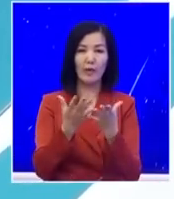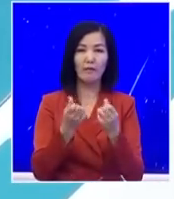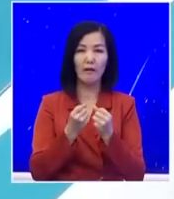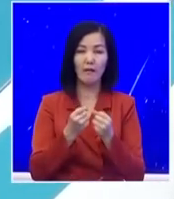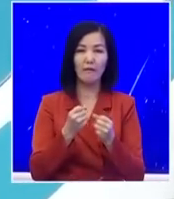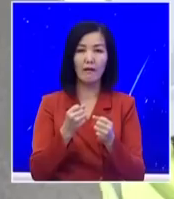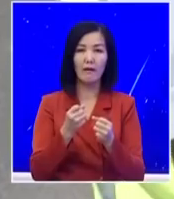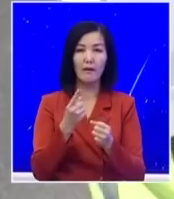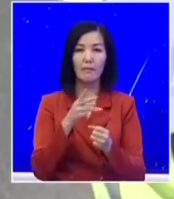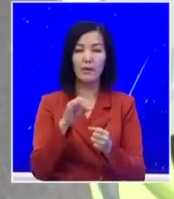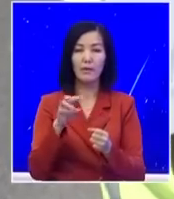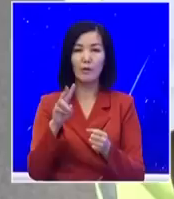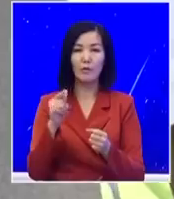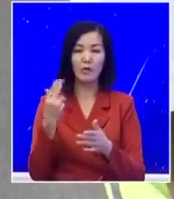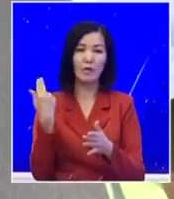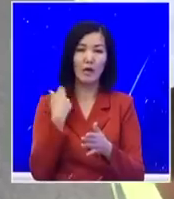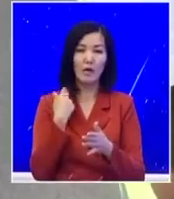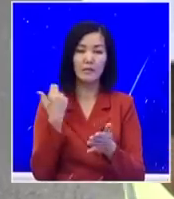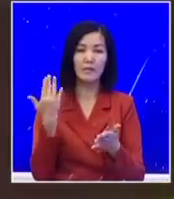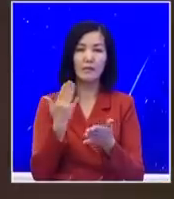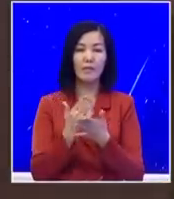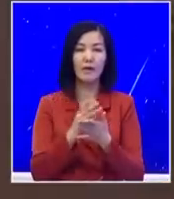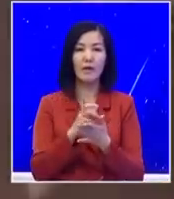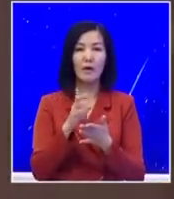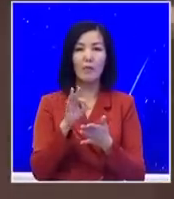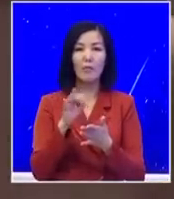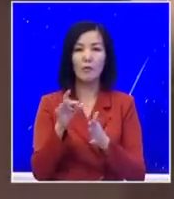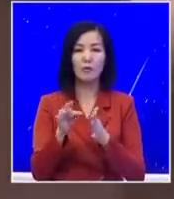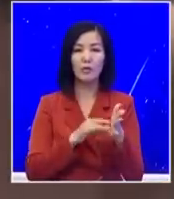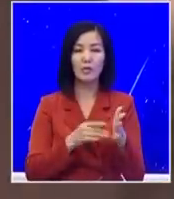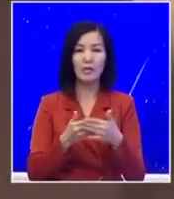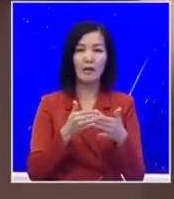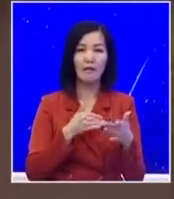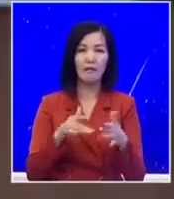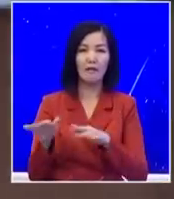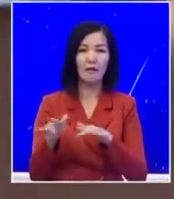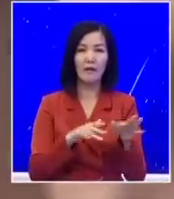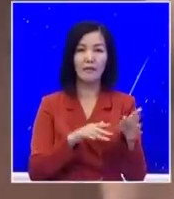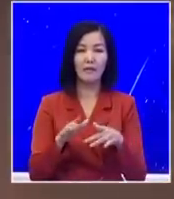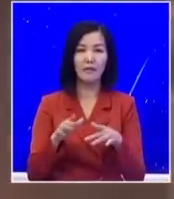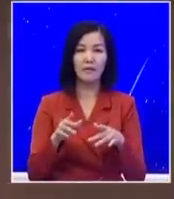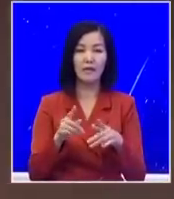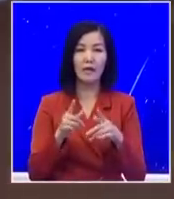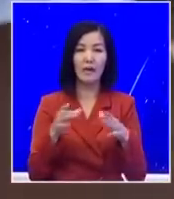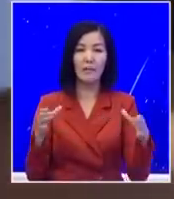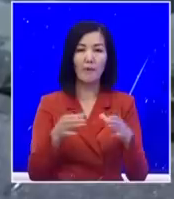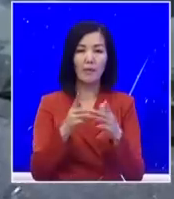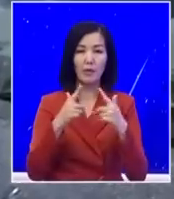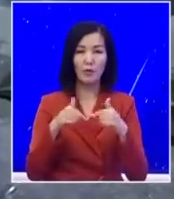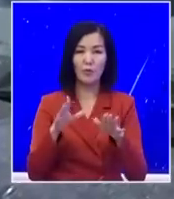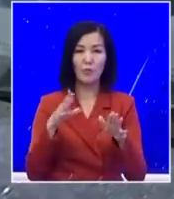шамамен 1 миллион теңгеден асады. Екі сала мамандары борышкер жедел профилактикалық акциясы аясында мобильді топ құрыпты.